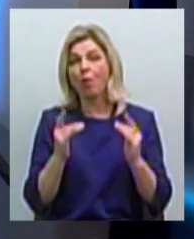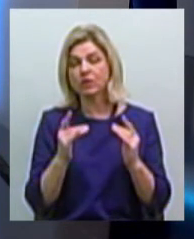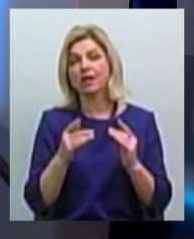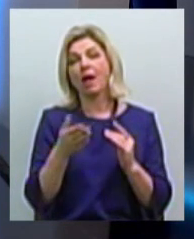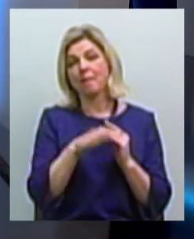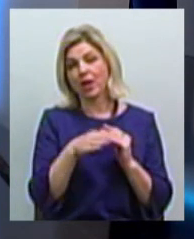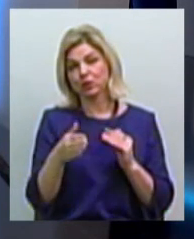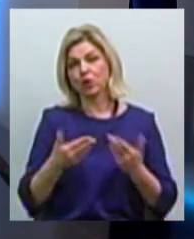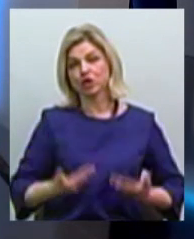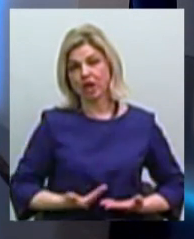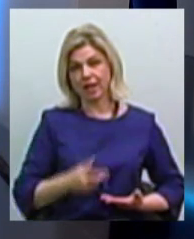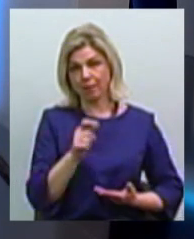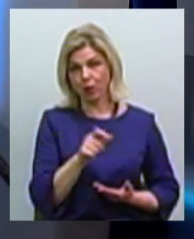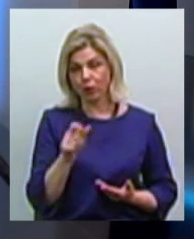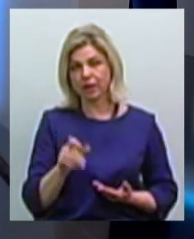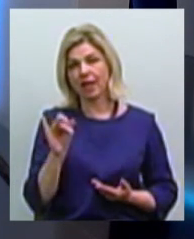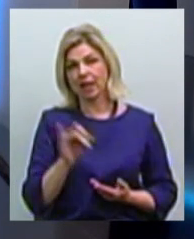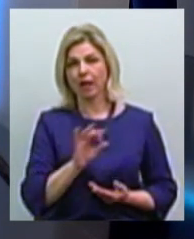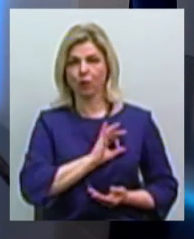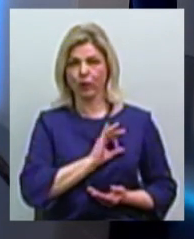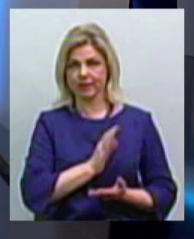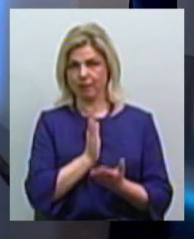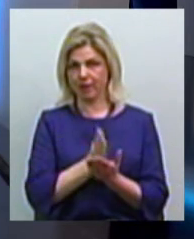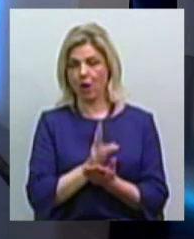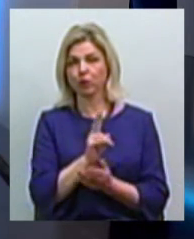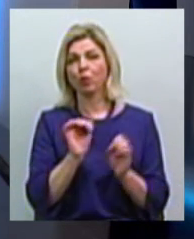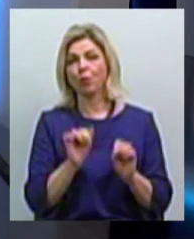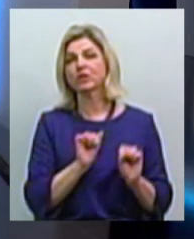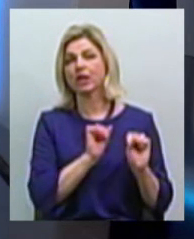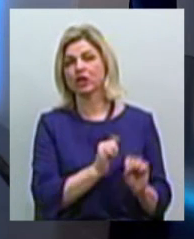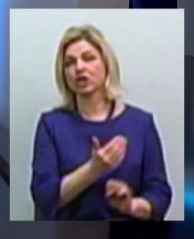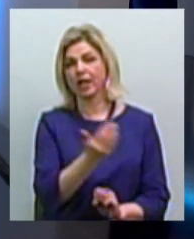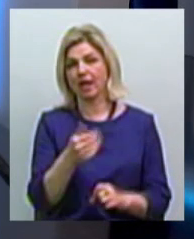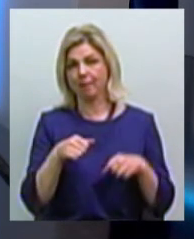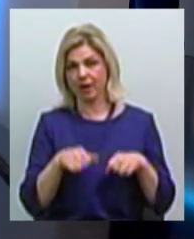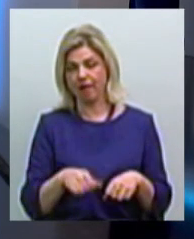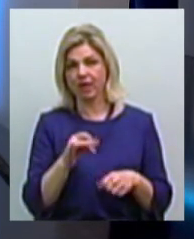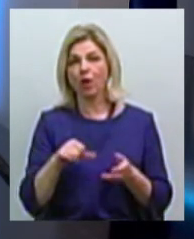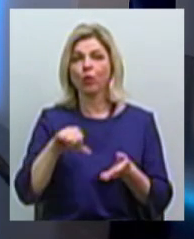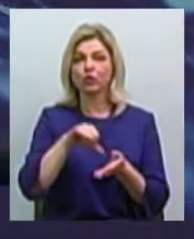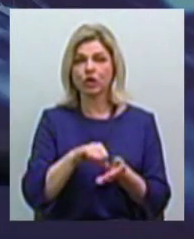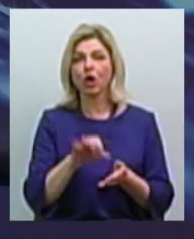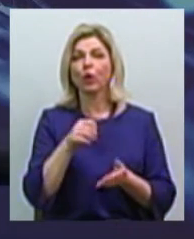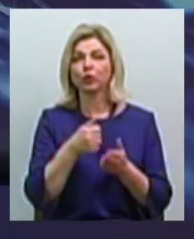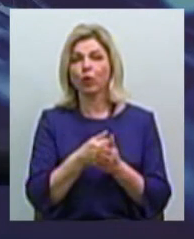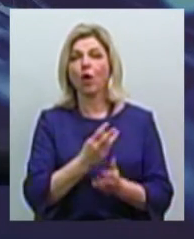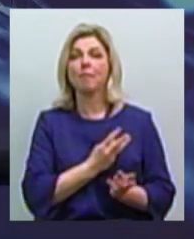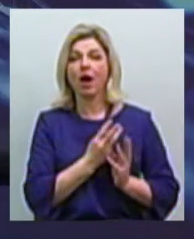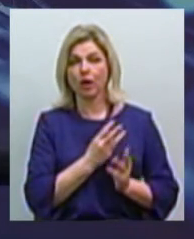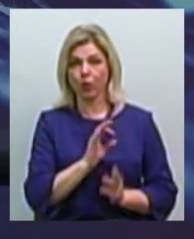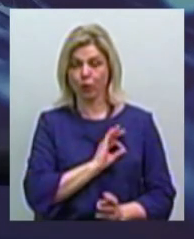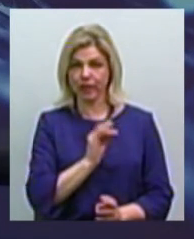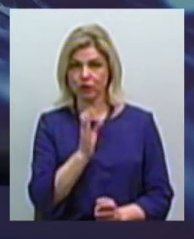ті державні інституції, які можуть їхні права захистити в той чи інший спосіб. І долучитись до параюристів може